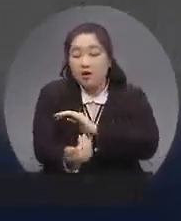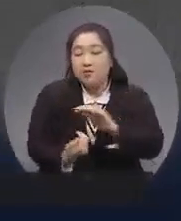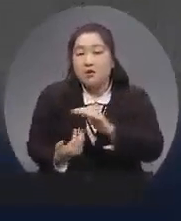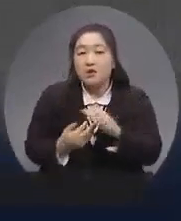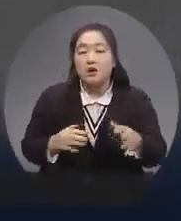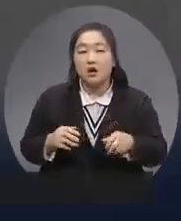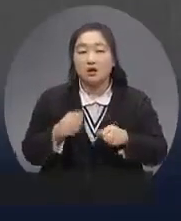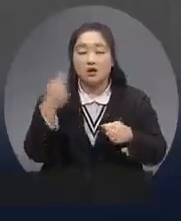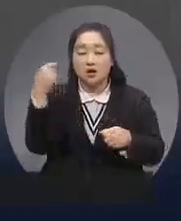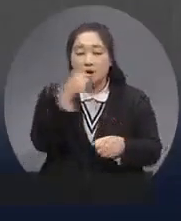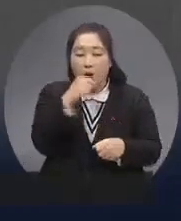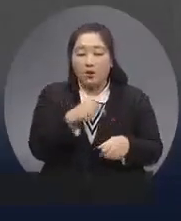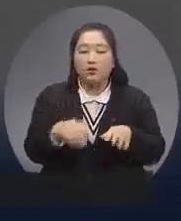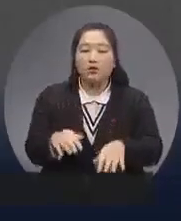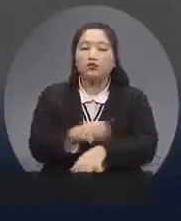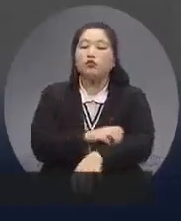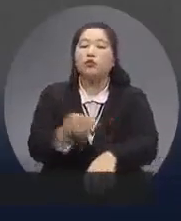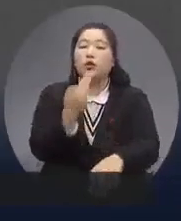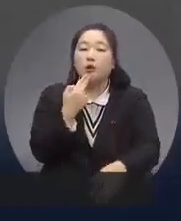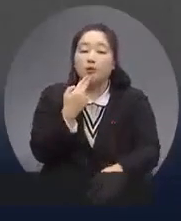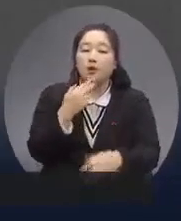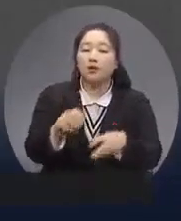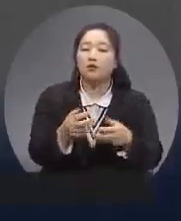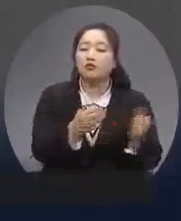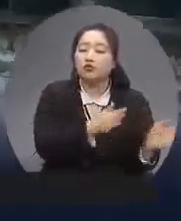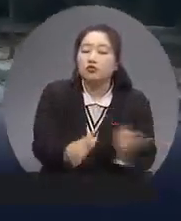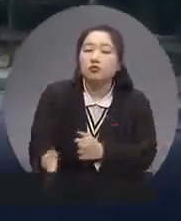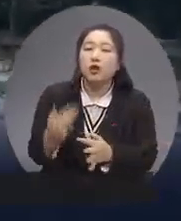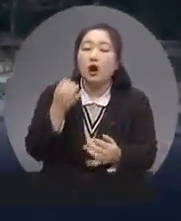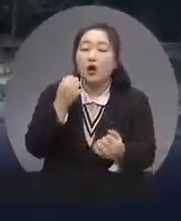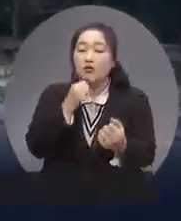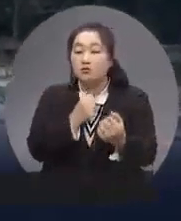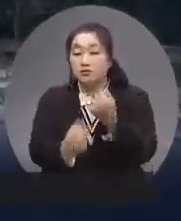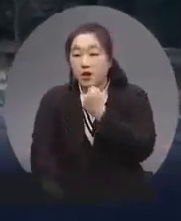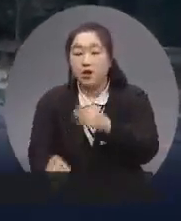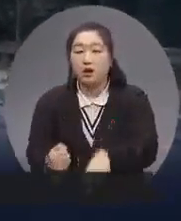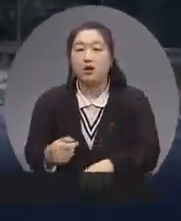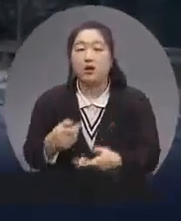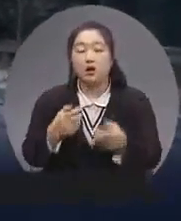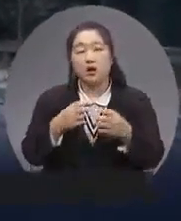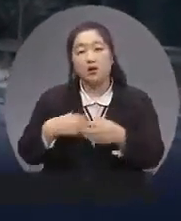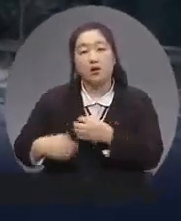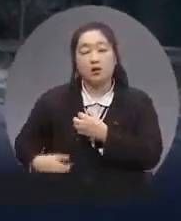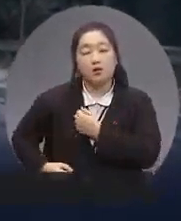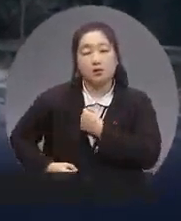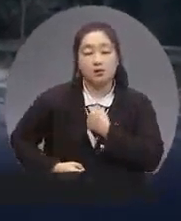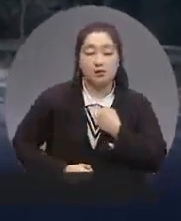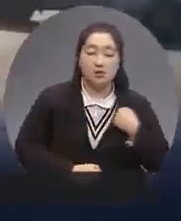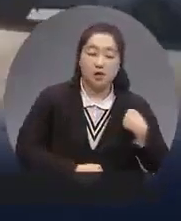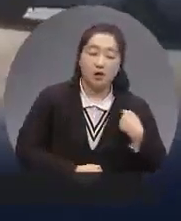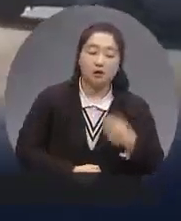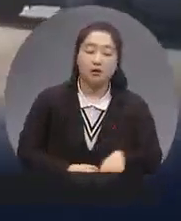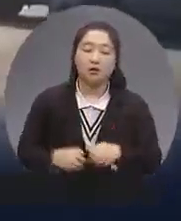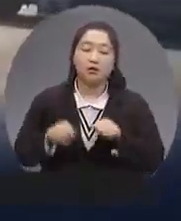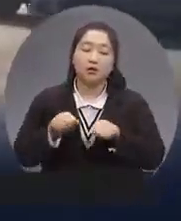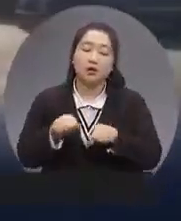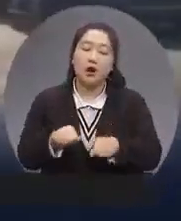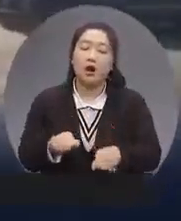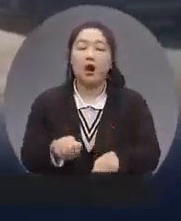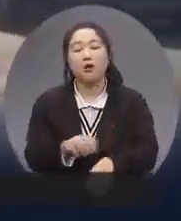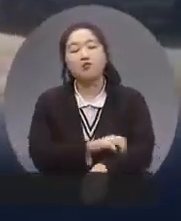작업을 철저히 해서 불편 사항을 좀 제공하지 않도록 했음에도 불구하고 안일하게 제설 작업을 함으로